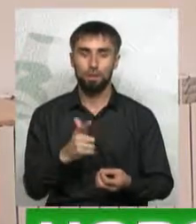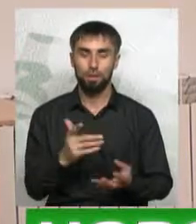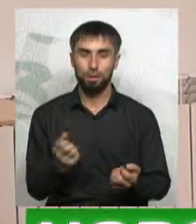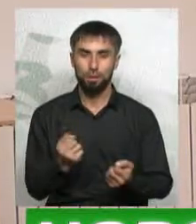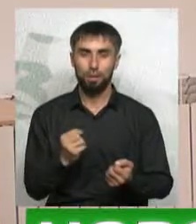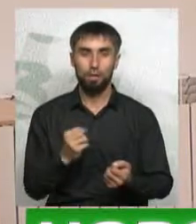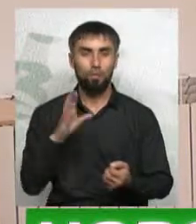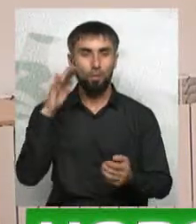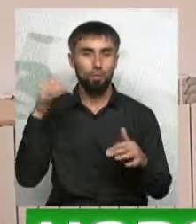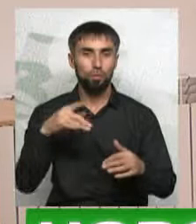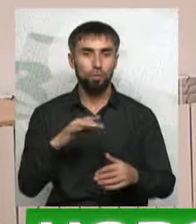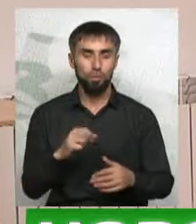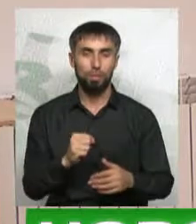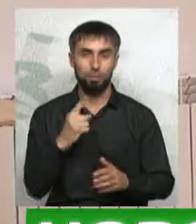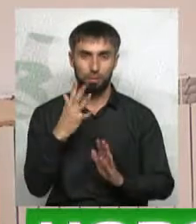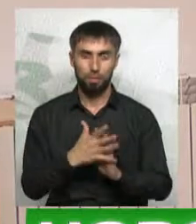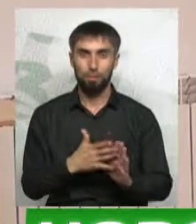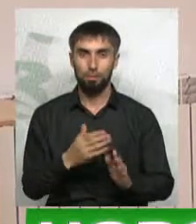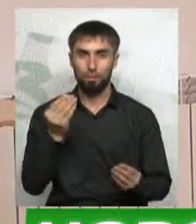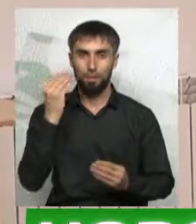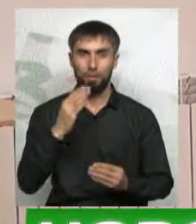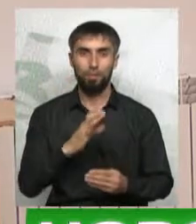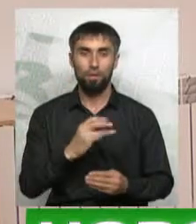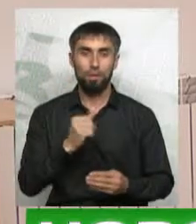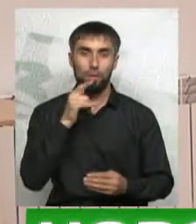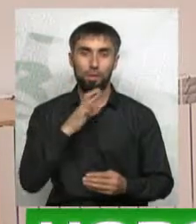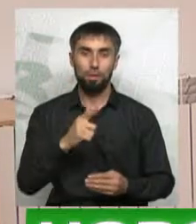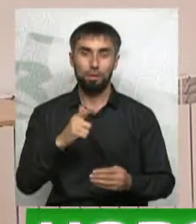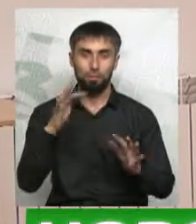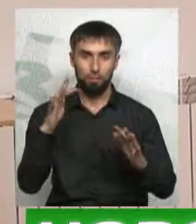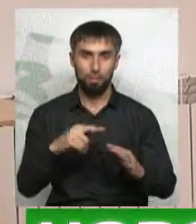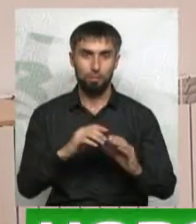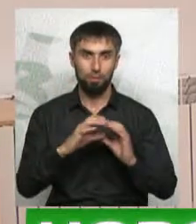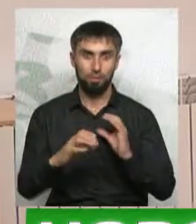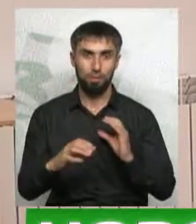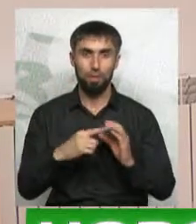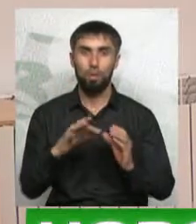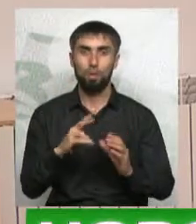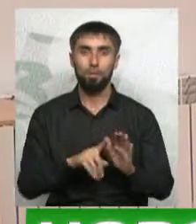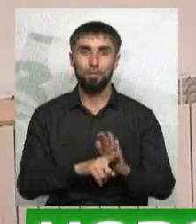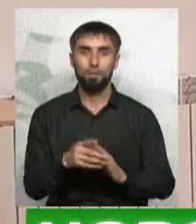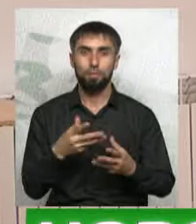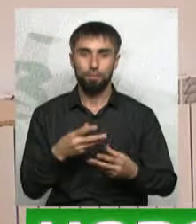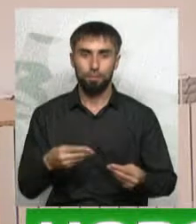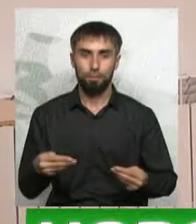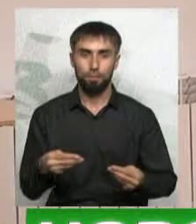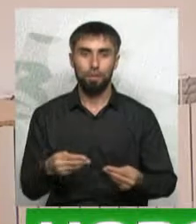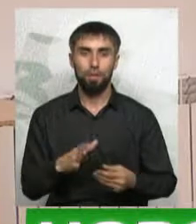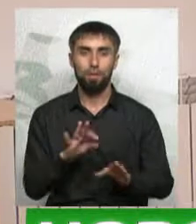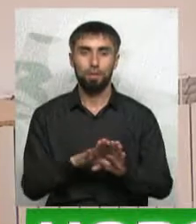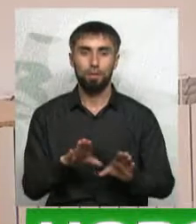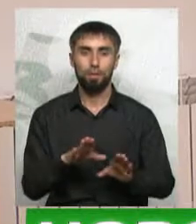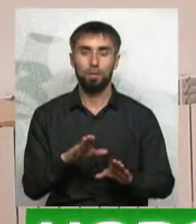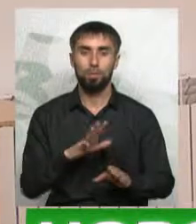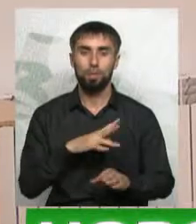водосточных труб. И понятно, да, вот допустим, весной, когда снег выпал, снег на крыше, снег начинает таять. Вот такие